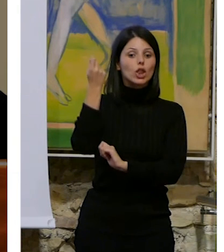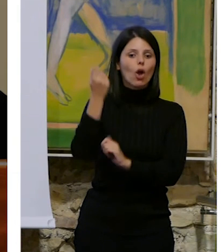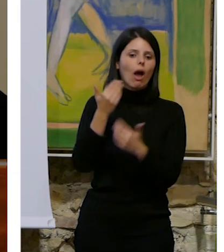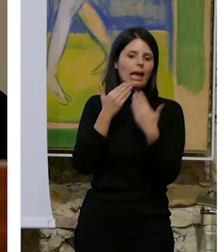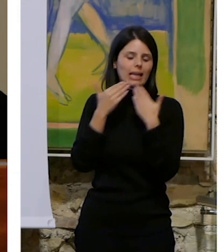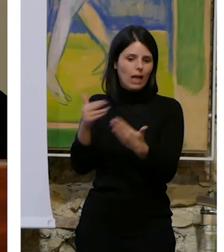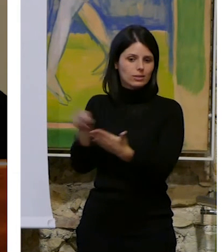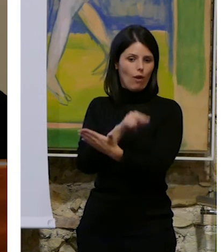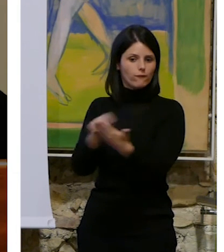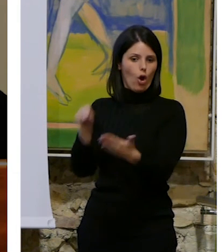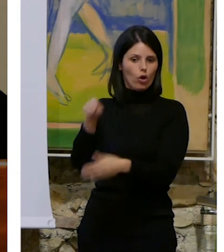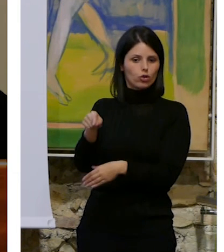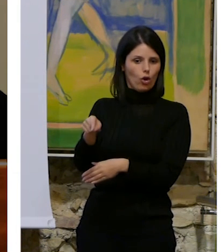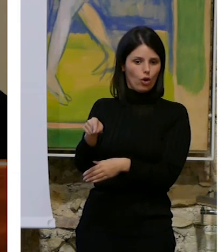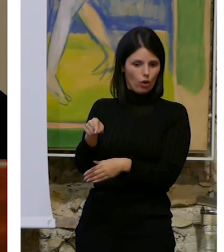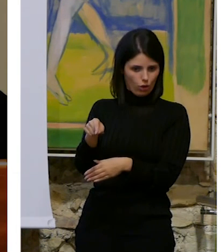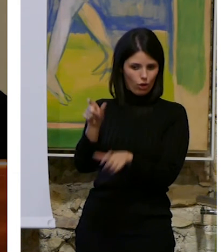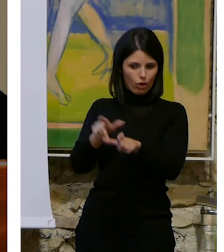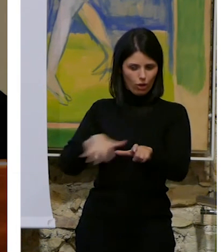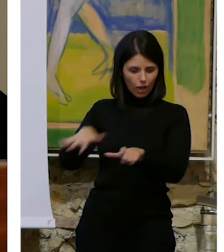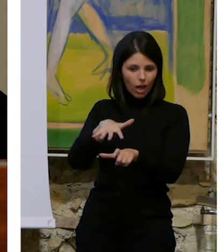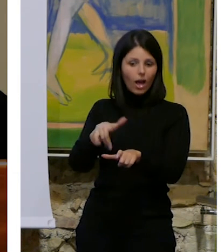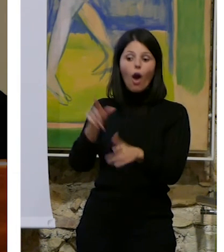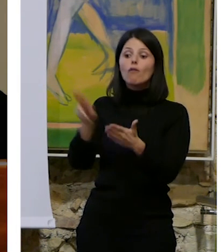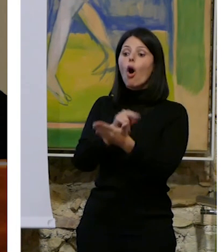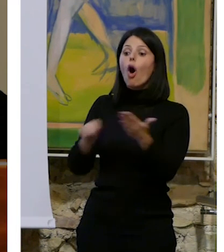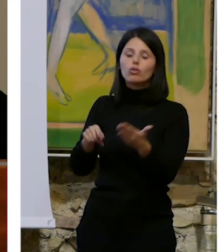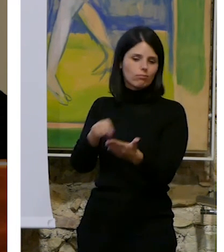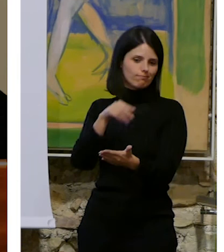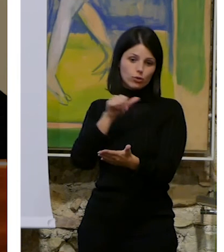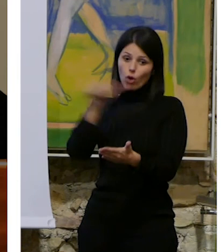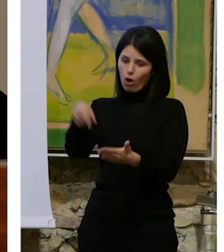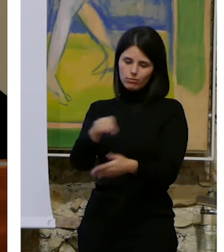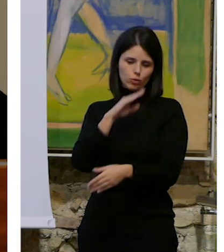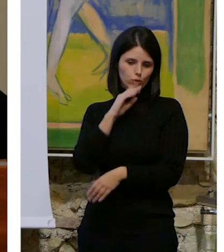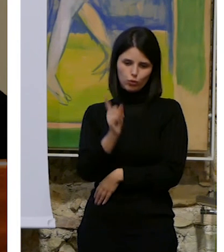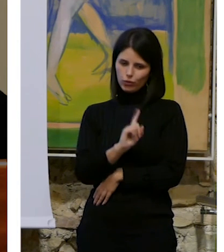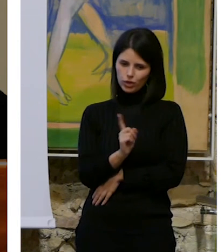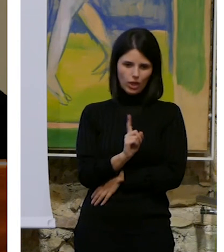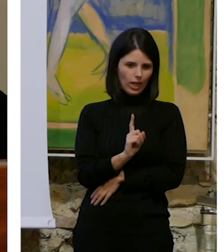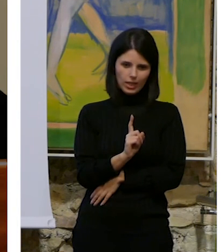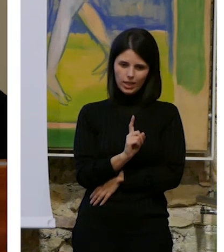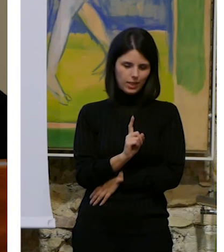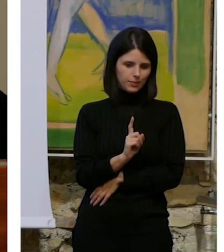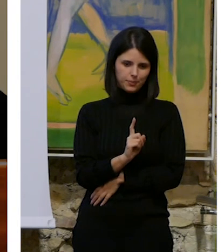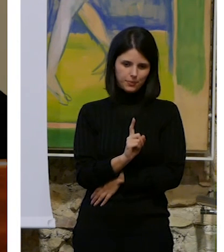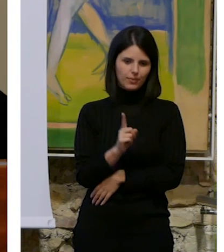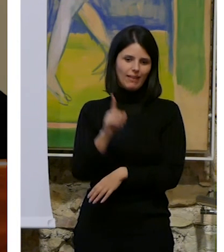voto. Quindi il voto di per sé non è sufficiente, il voto va calmierato